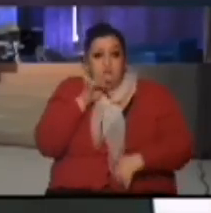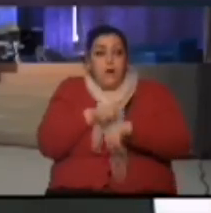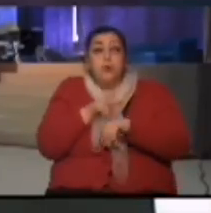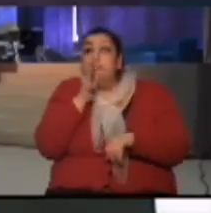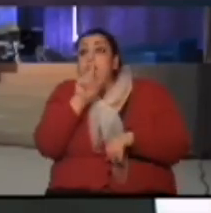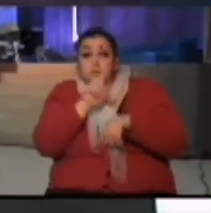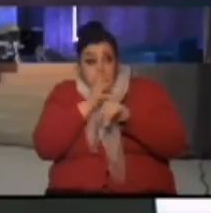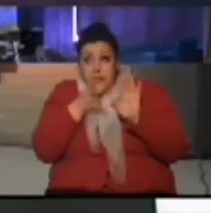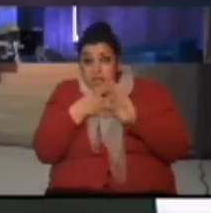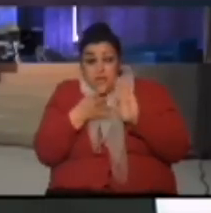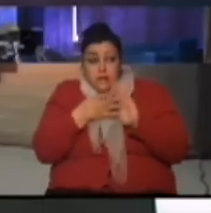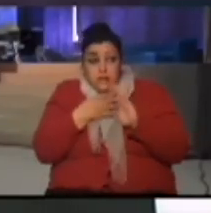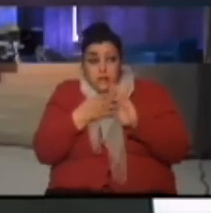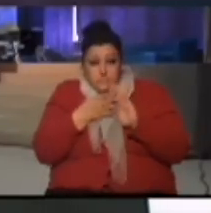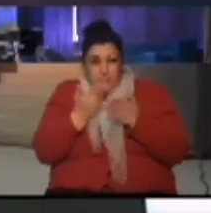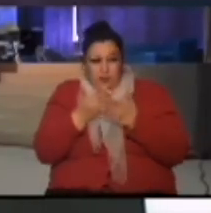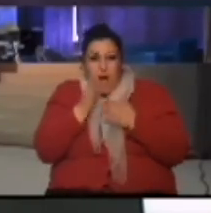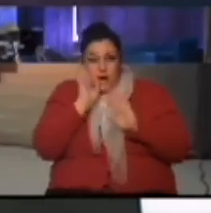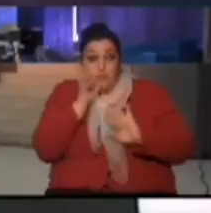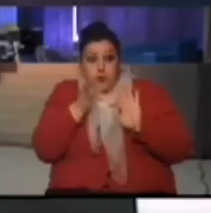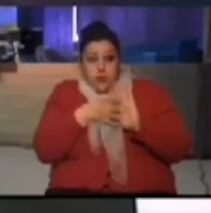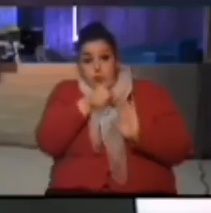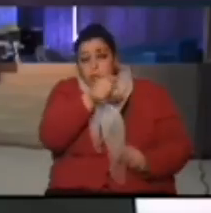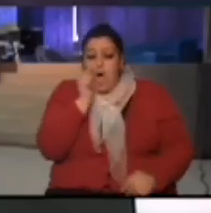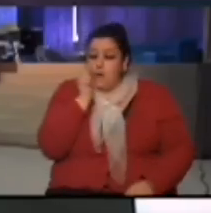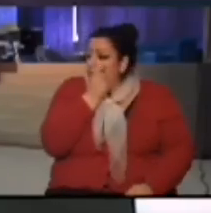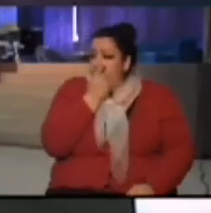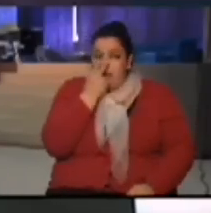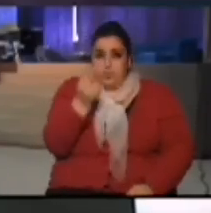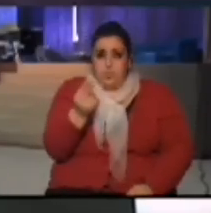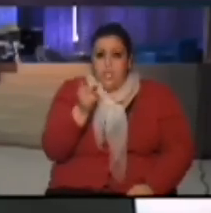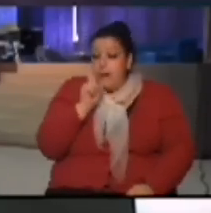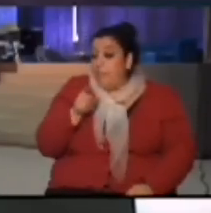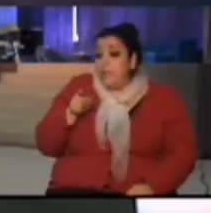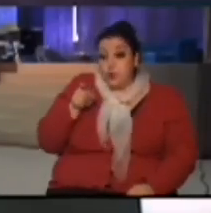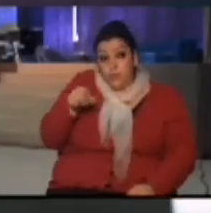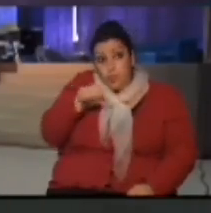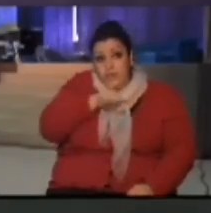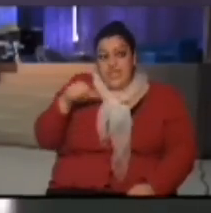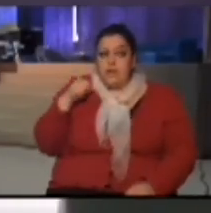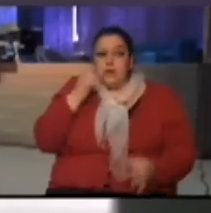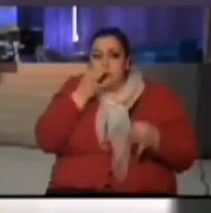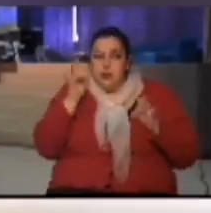կլինի, ու դու կտեսնես քո աչքերով, բայց ինքդ դրանից չես օգտվի,